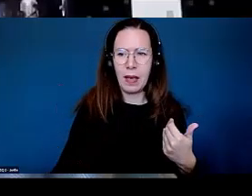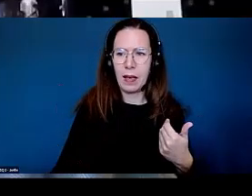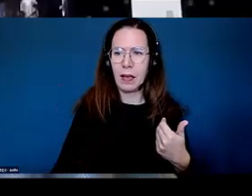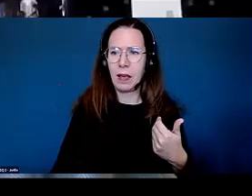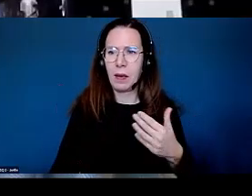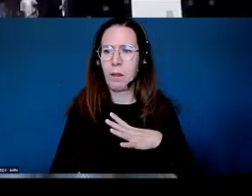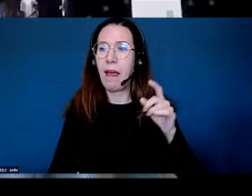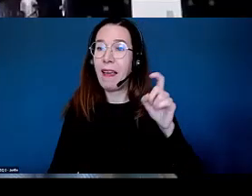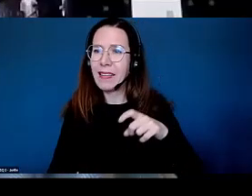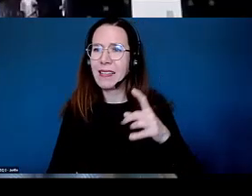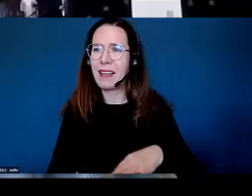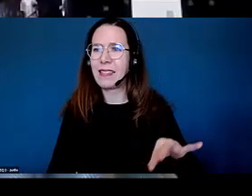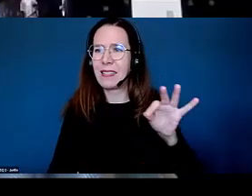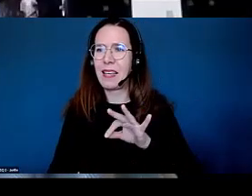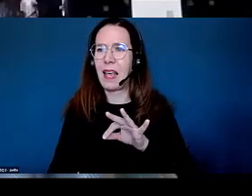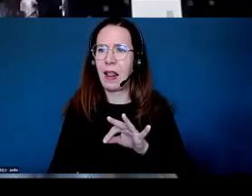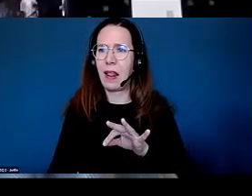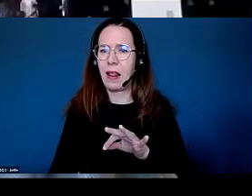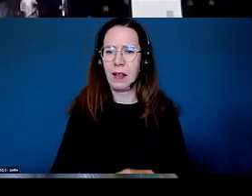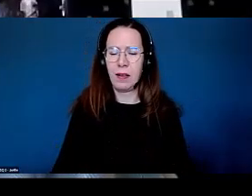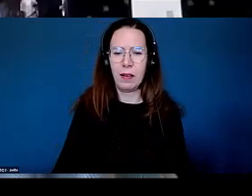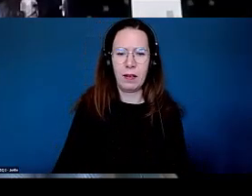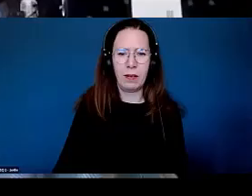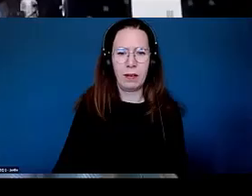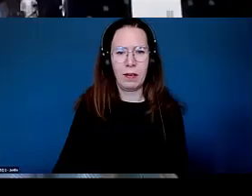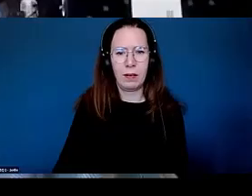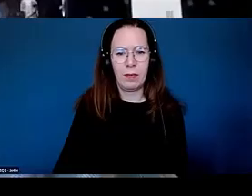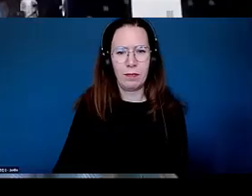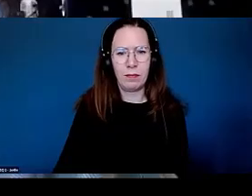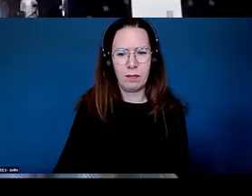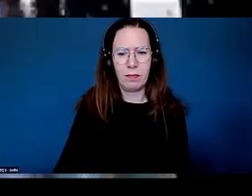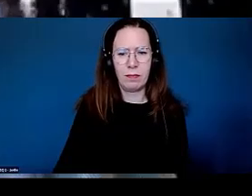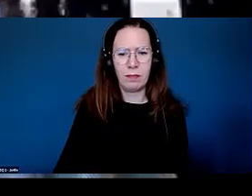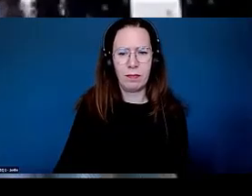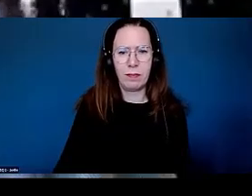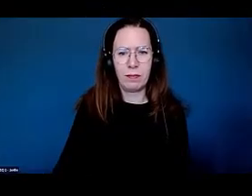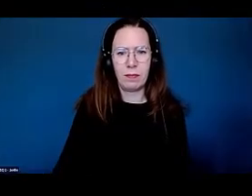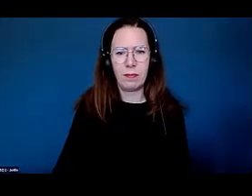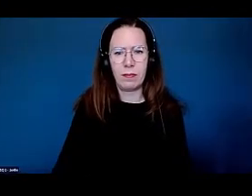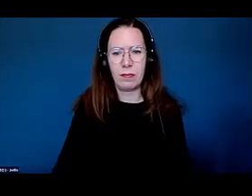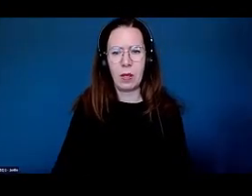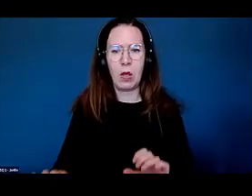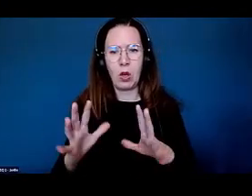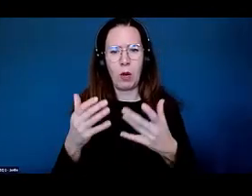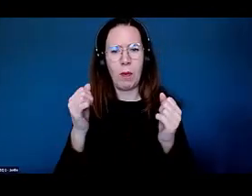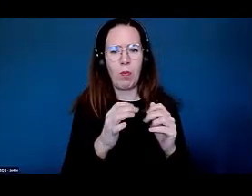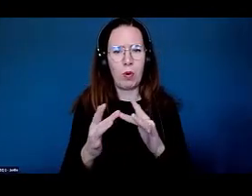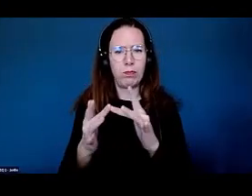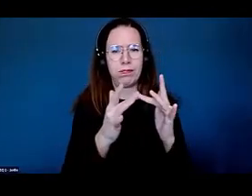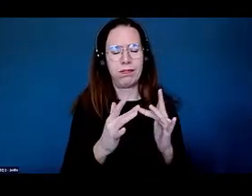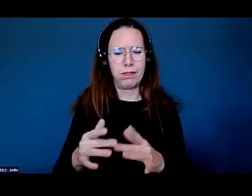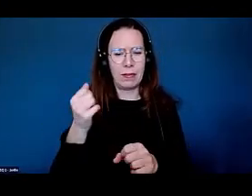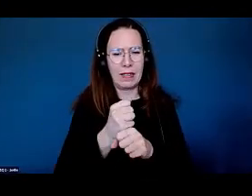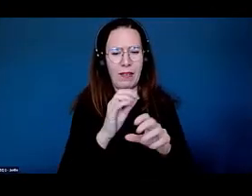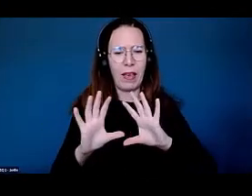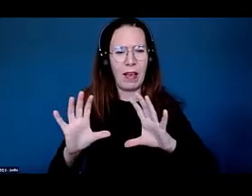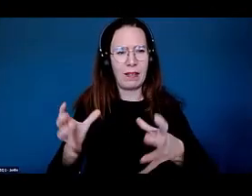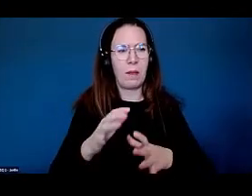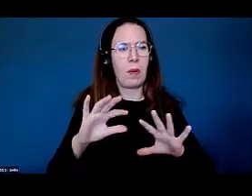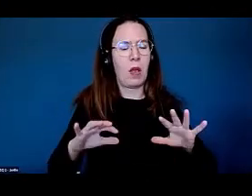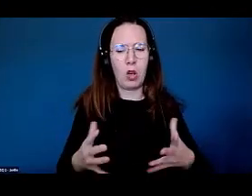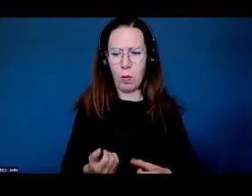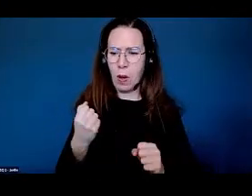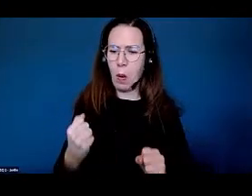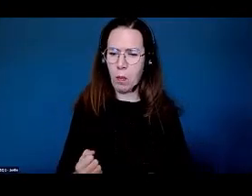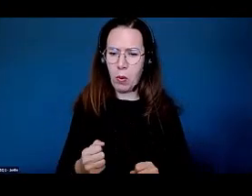mais au lieu de quelque chose d'essentiel dans tout ce que nous faisons. Comment est-ce que nous pouvons connecter tout ce travail?